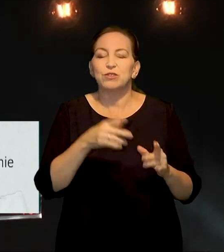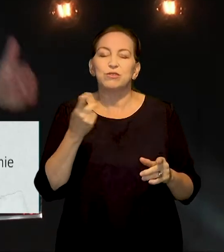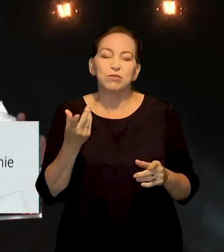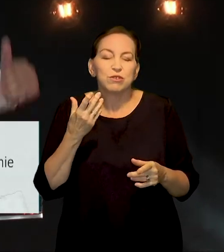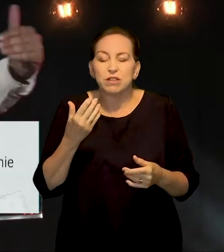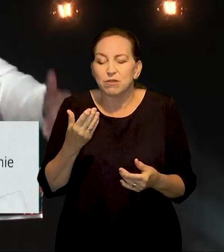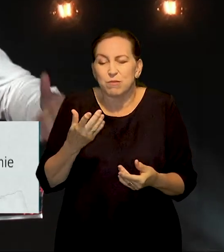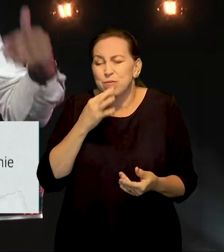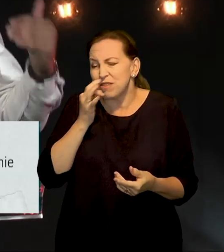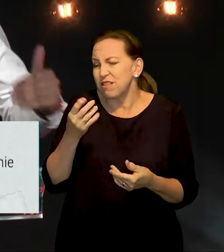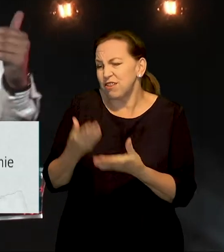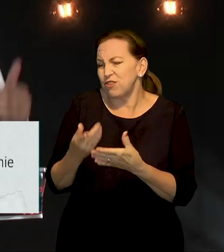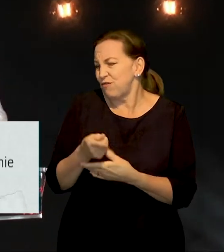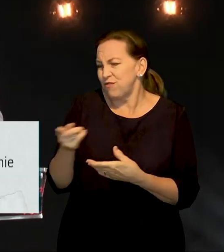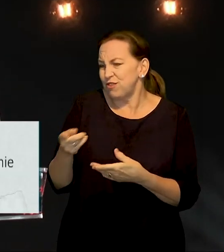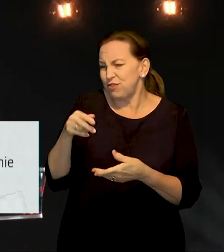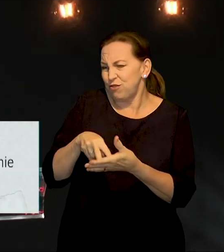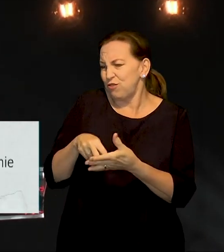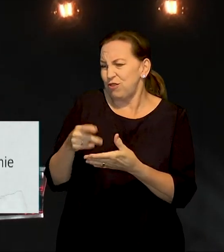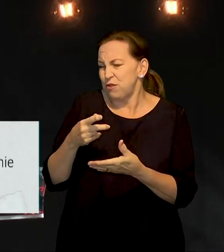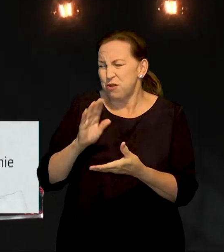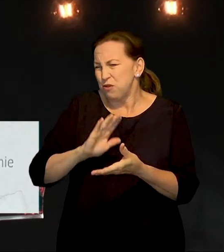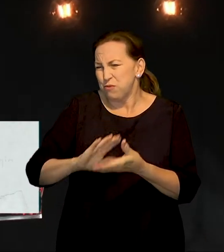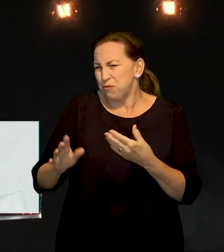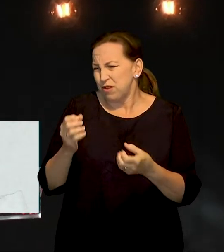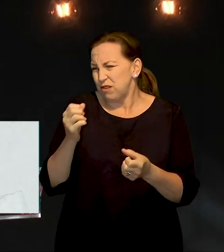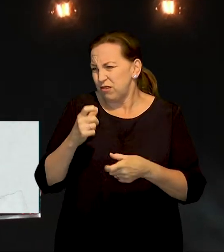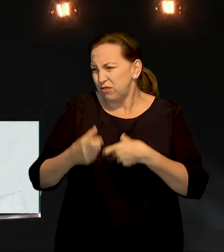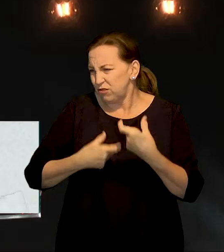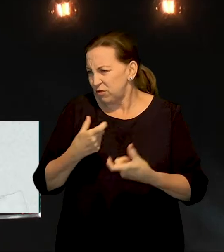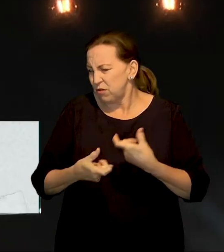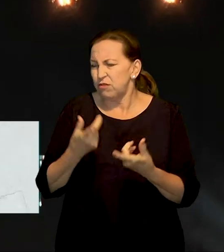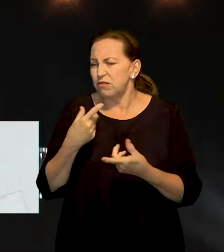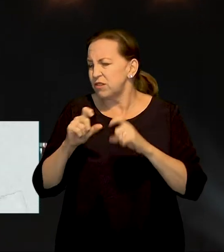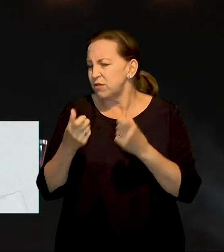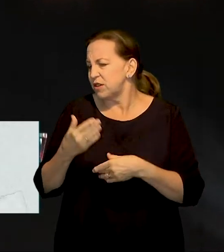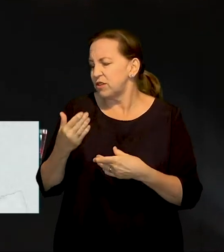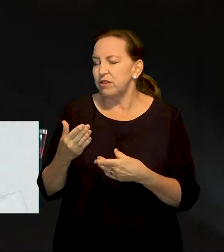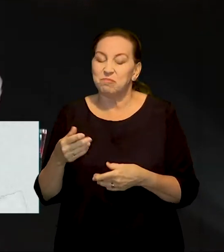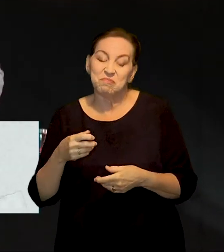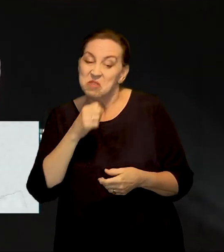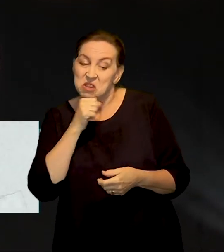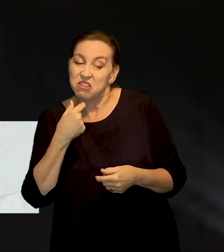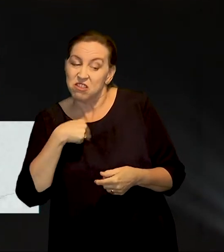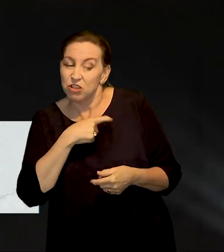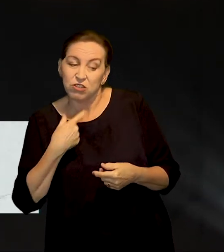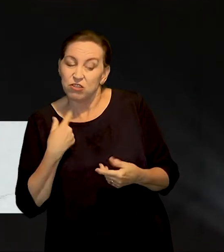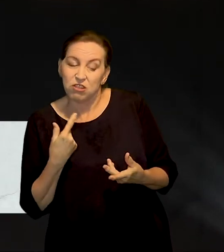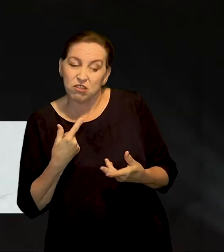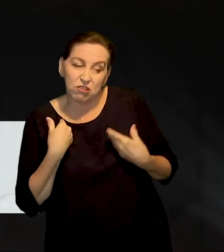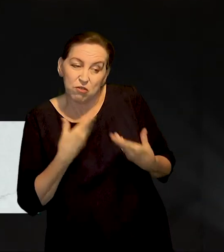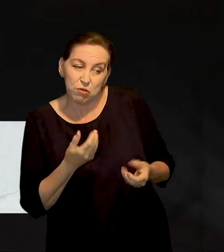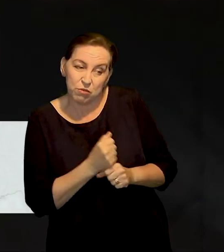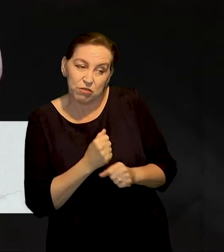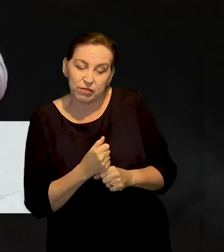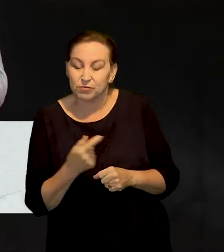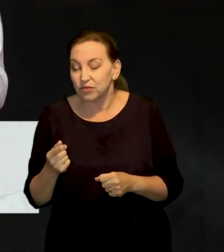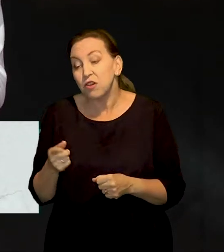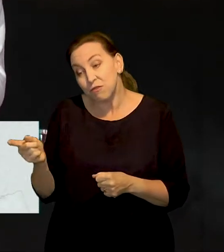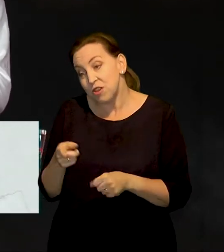tu bezczynnie stoicie cały dzień? Zapytał. Nikt nas nie wynajął, odpowiedzieli. On na to idźcie i wy